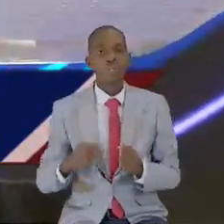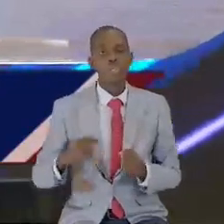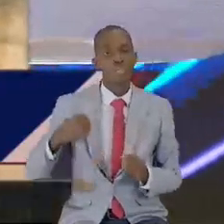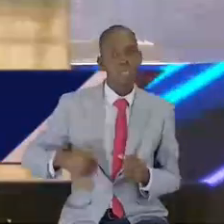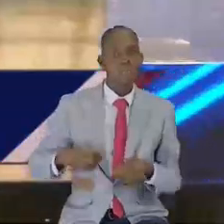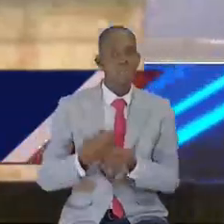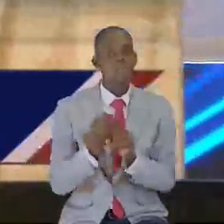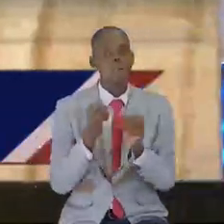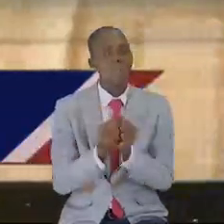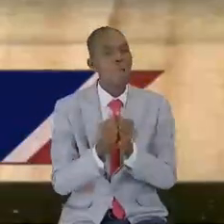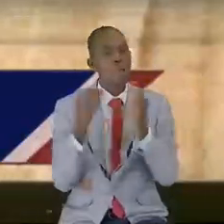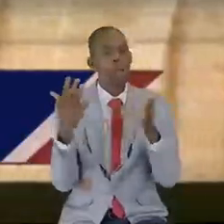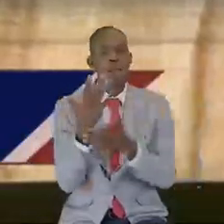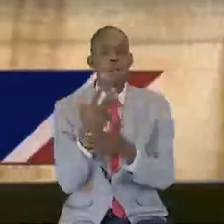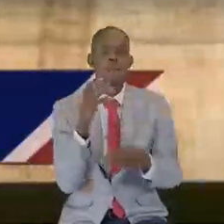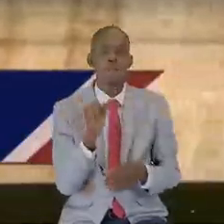pas faite.